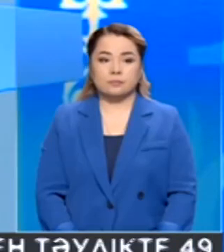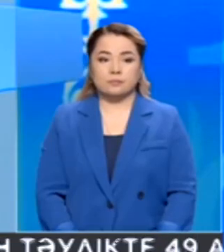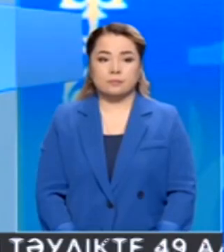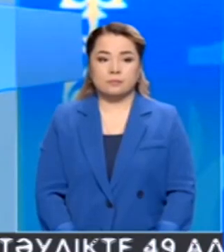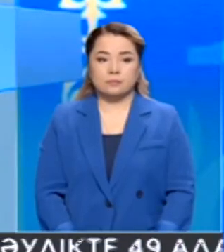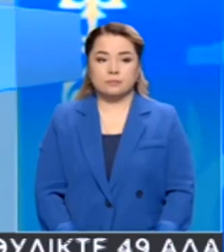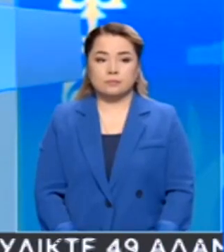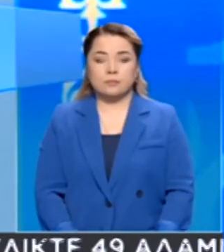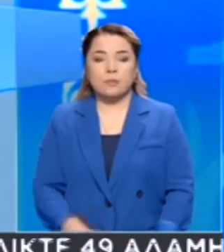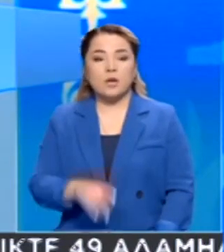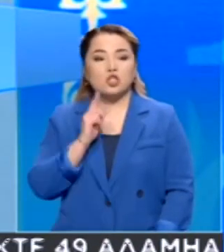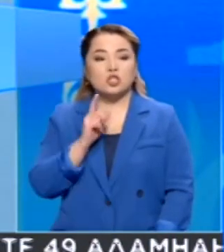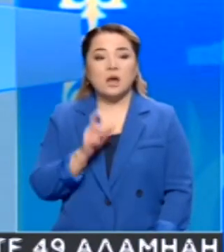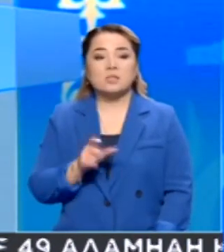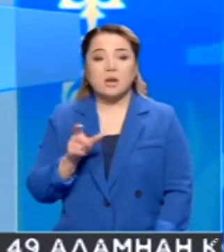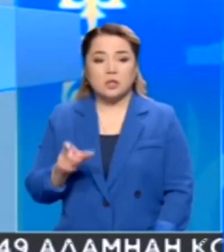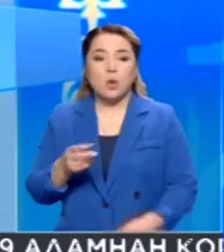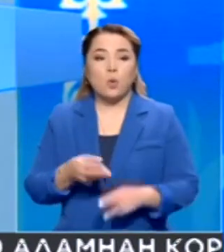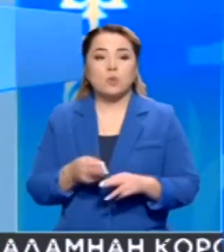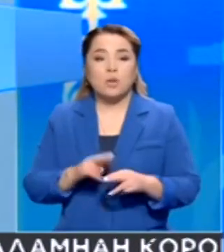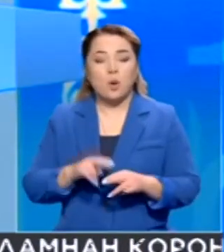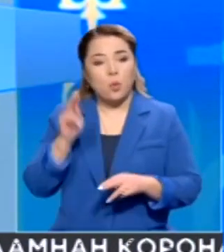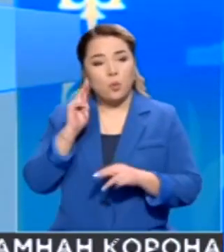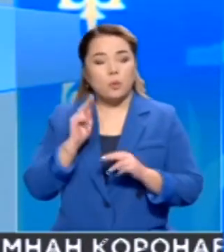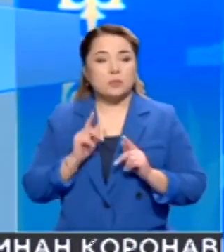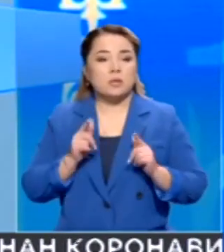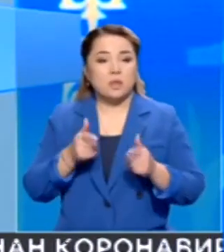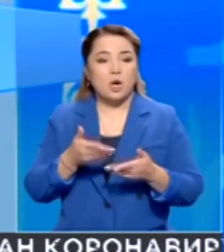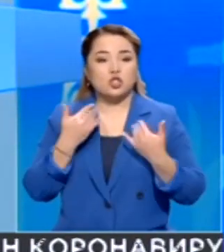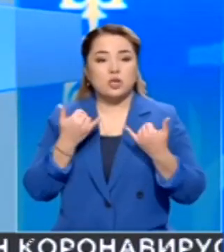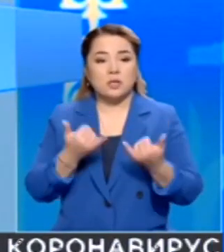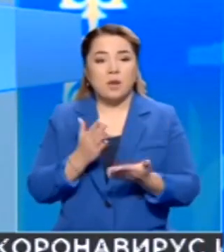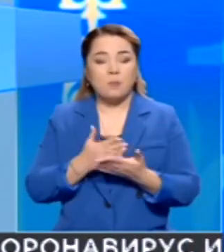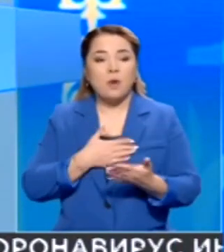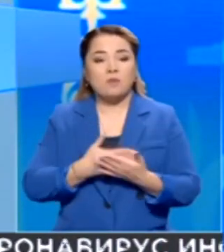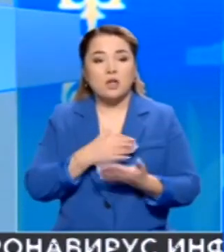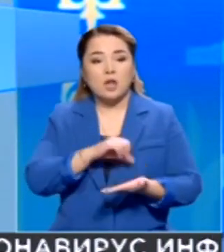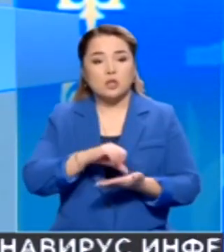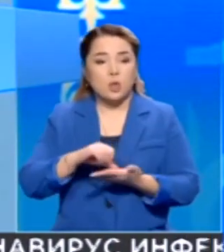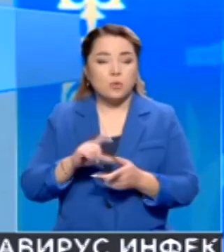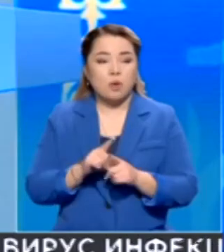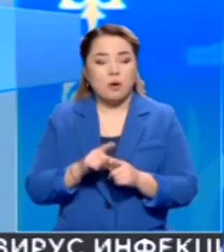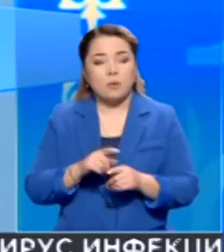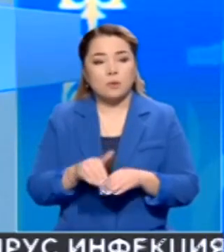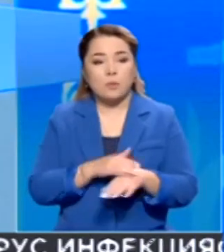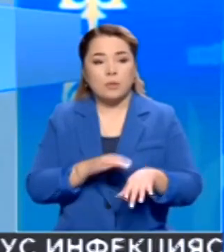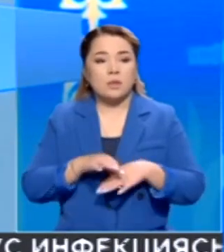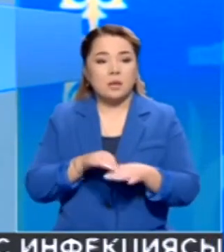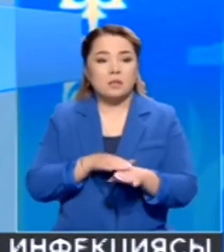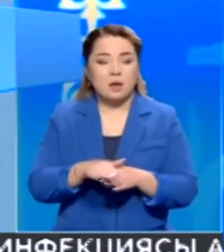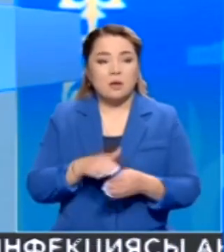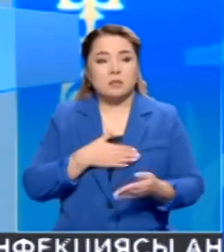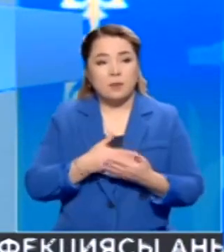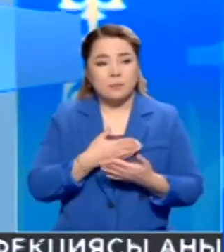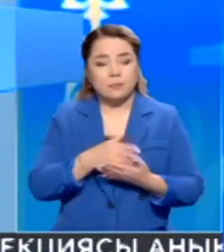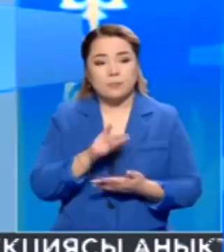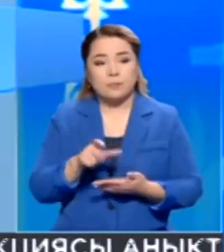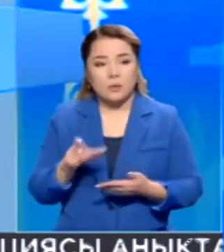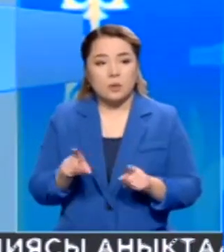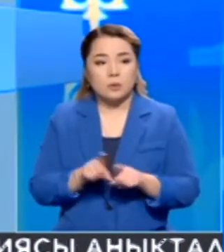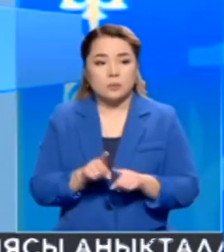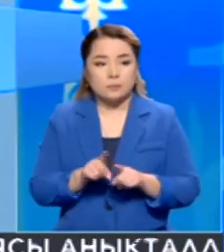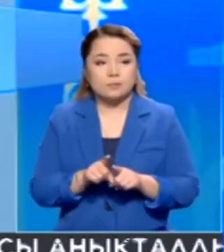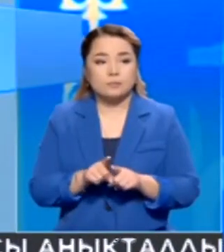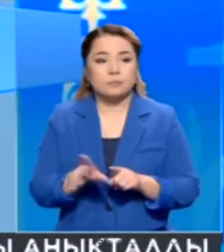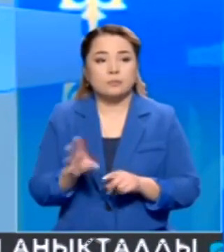Әсіресе жастарға олардың оқуға түсуін жеңілдету, волонтерлықпен айналысқан, қайырымдылықпен айналысқандарға